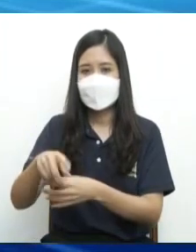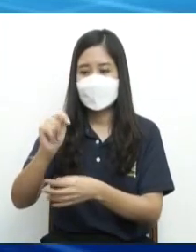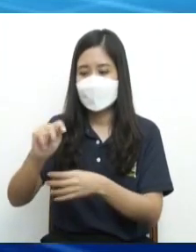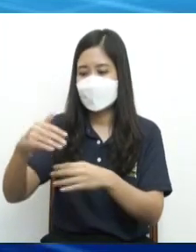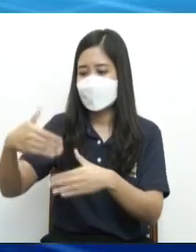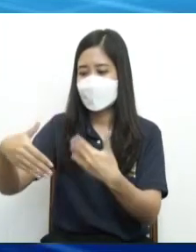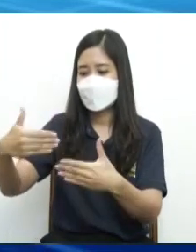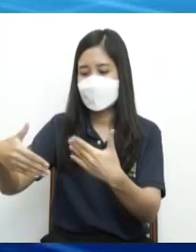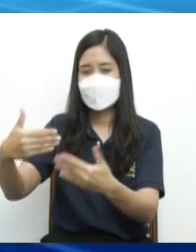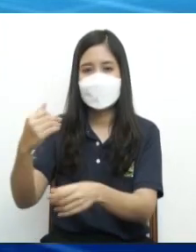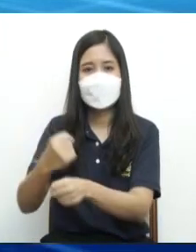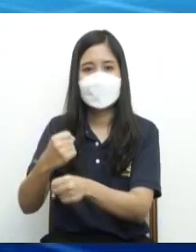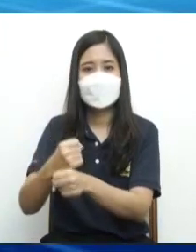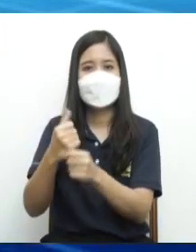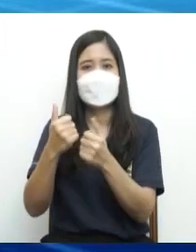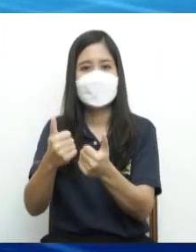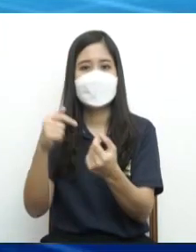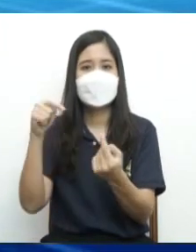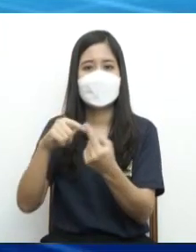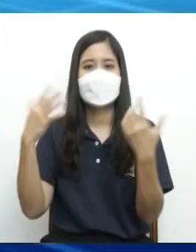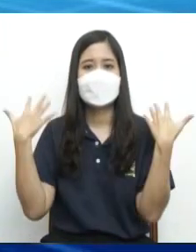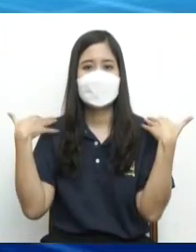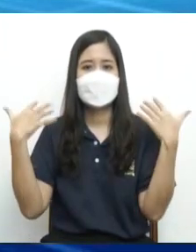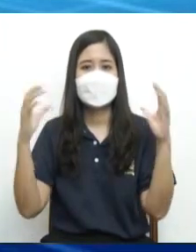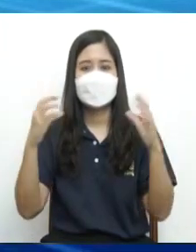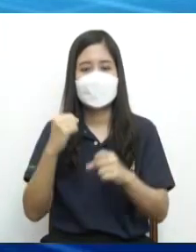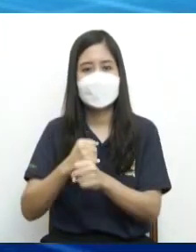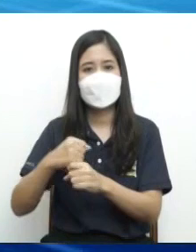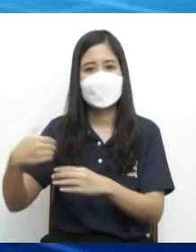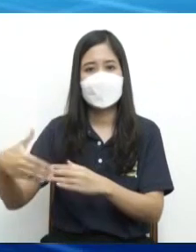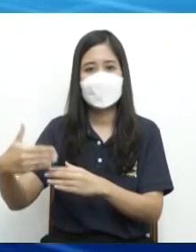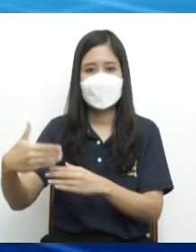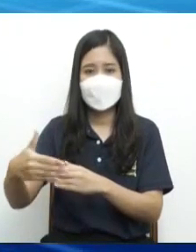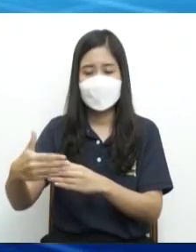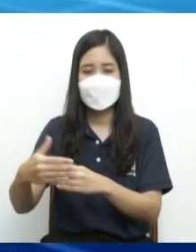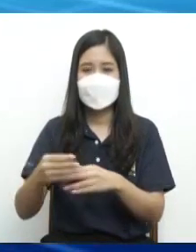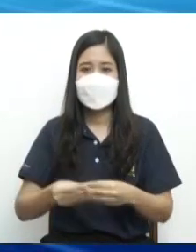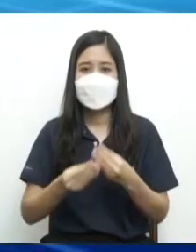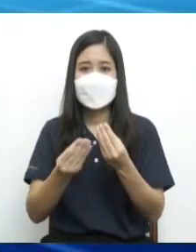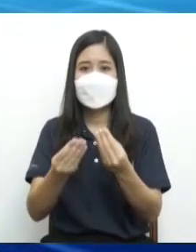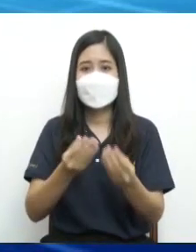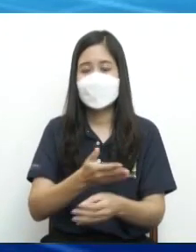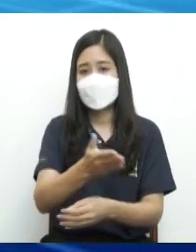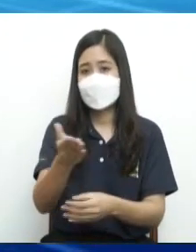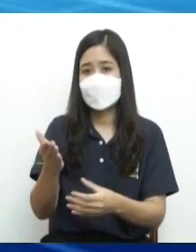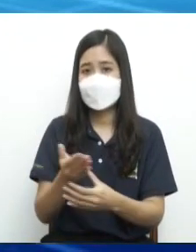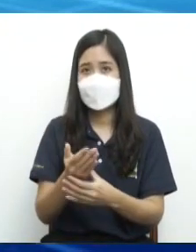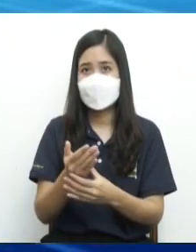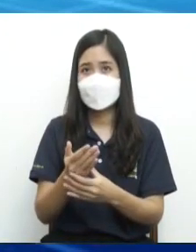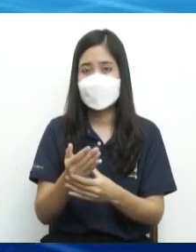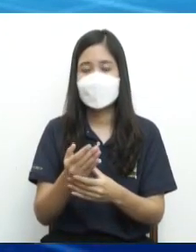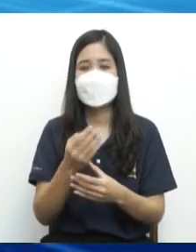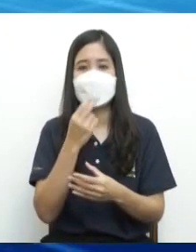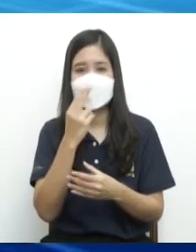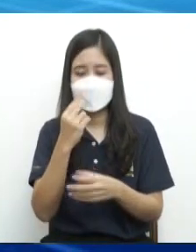ในหน้าที่ราชการของเราต่อไปค่ะและที่สำคัญนะคะก็ต้องนำเรียนทุกท่านค่ะรูทีนนะคะงานรูทีนงานประจำที่เรา